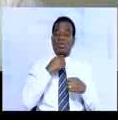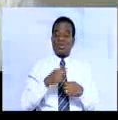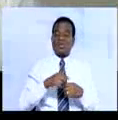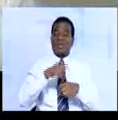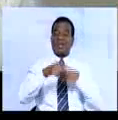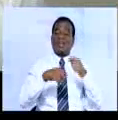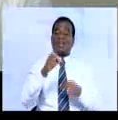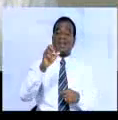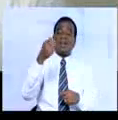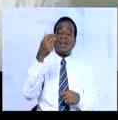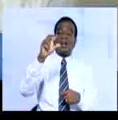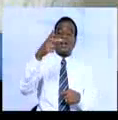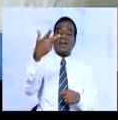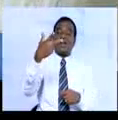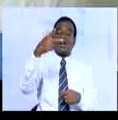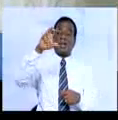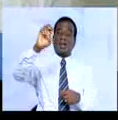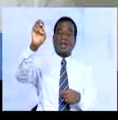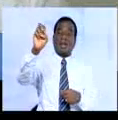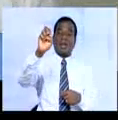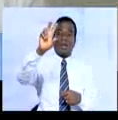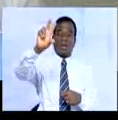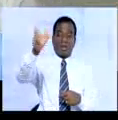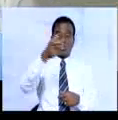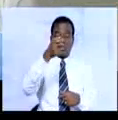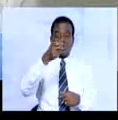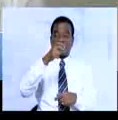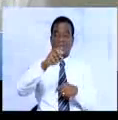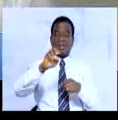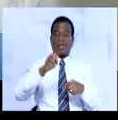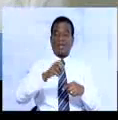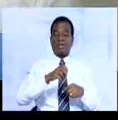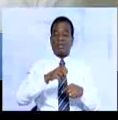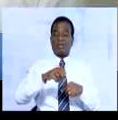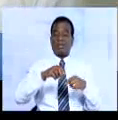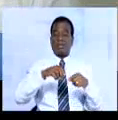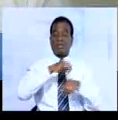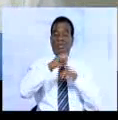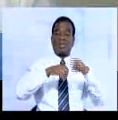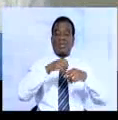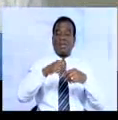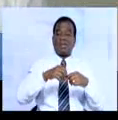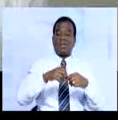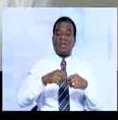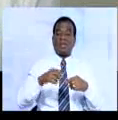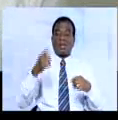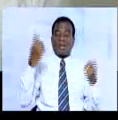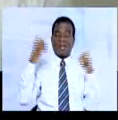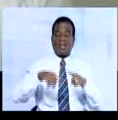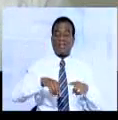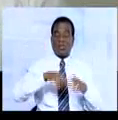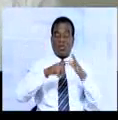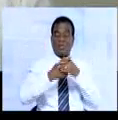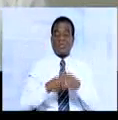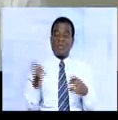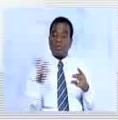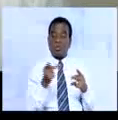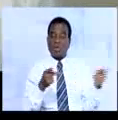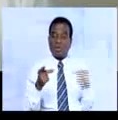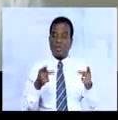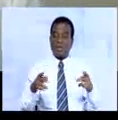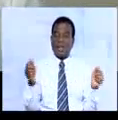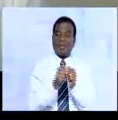c'était en 2010. Et lorsque j'ai eu des rapports sexuels avec la première fois avec un homme, et des mois qui ont suivi juste au moment